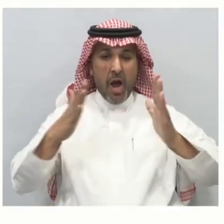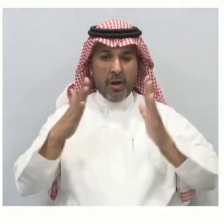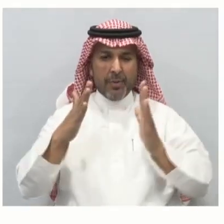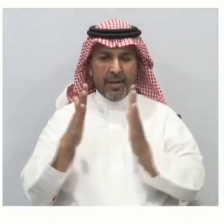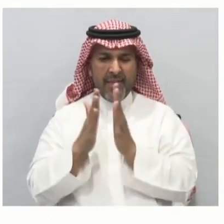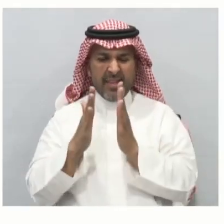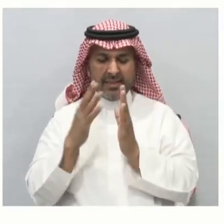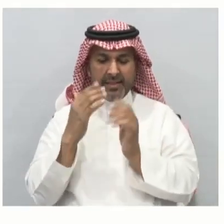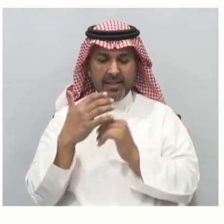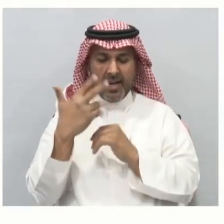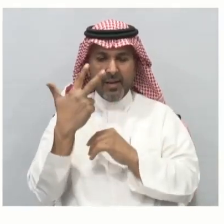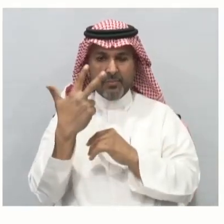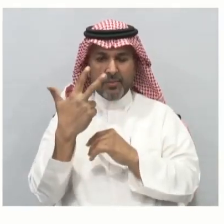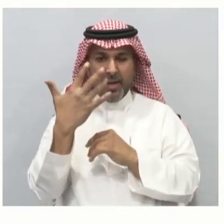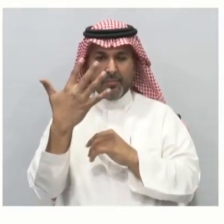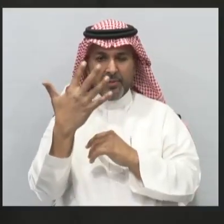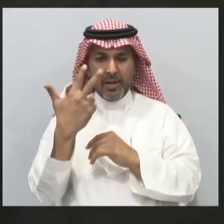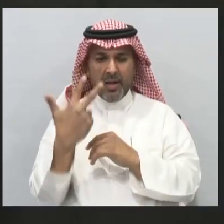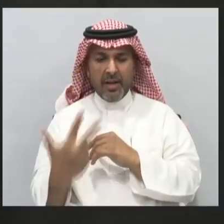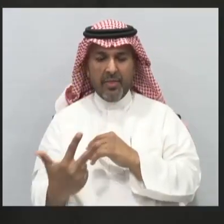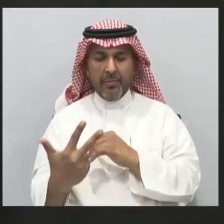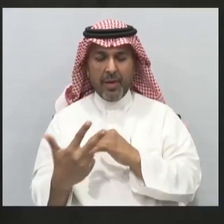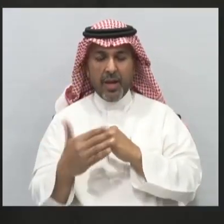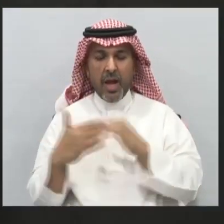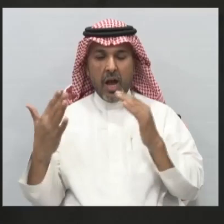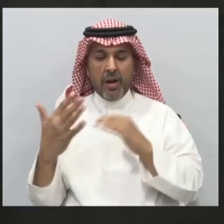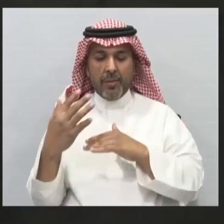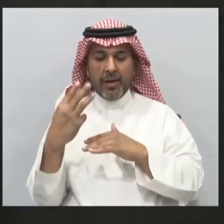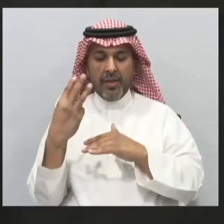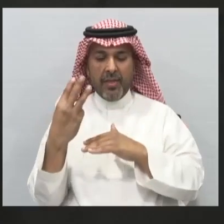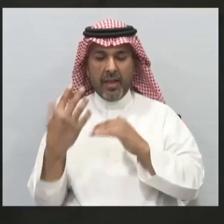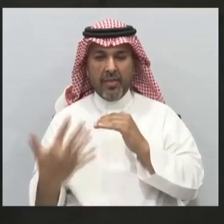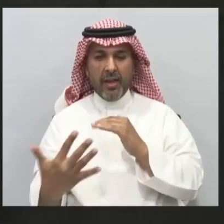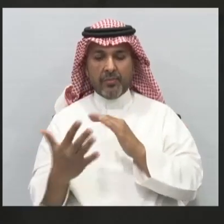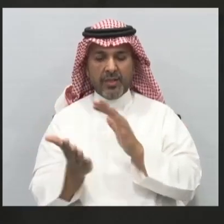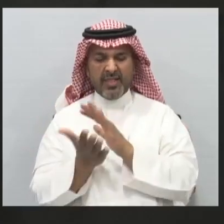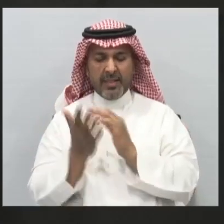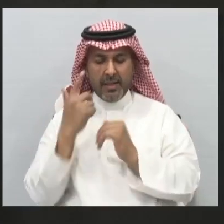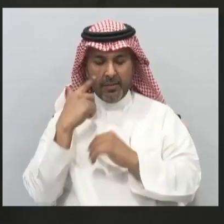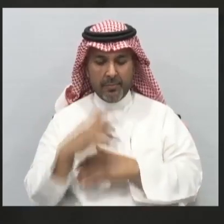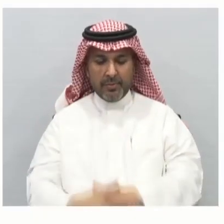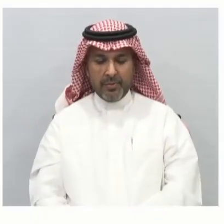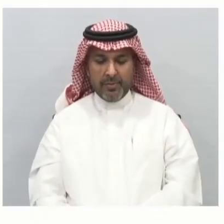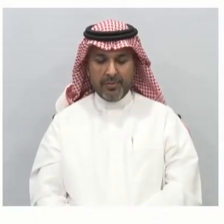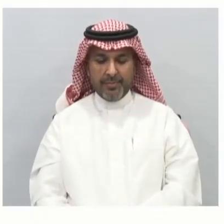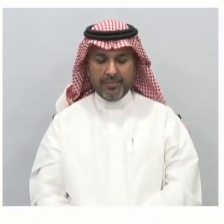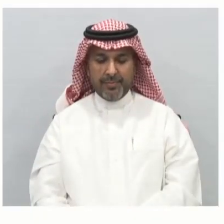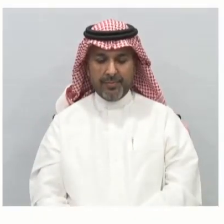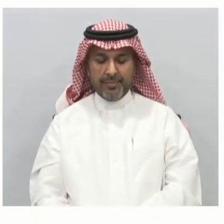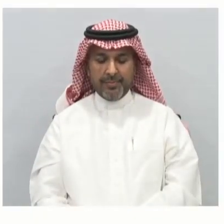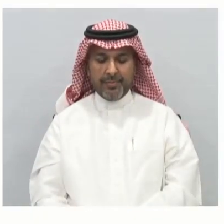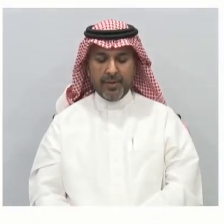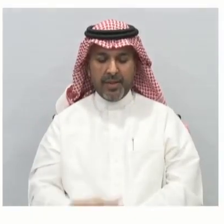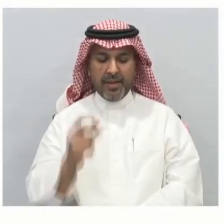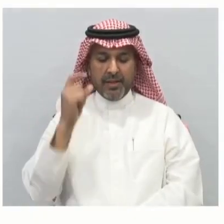ثمانيه اكبر من الشكل التالي اللي هو ثلاثه اخماس الاجابه الصح يحه خمسه على ثمانيه